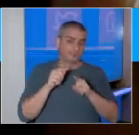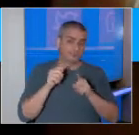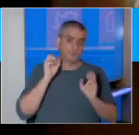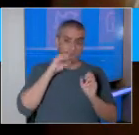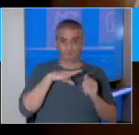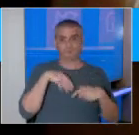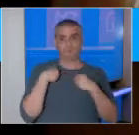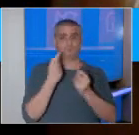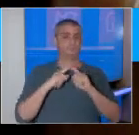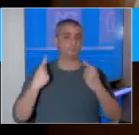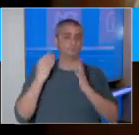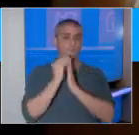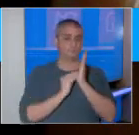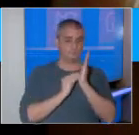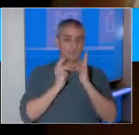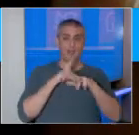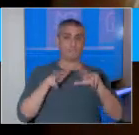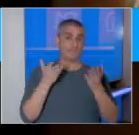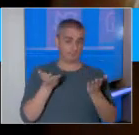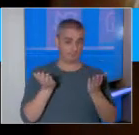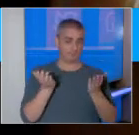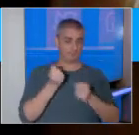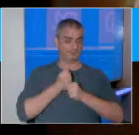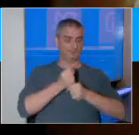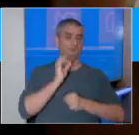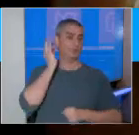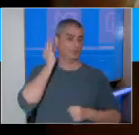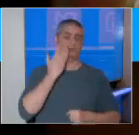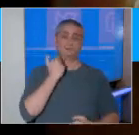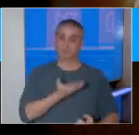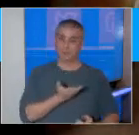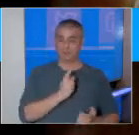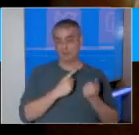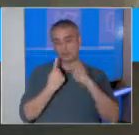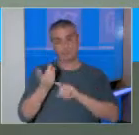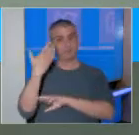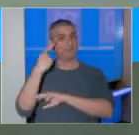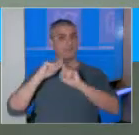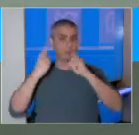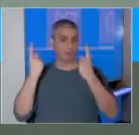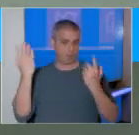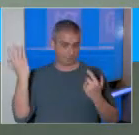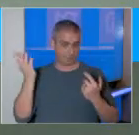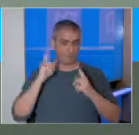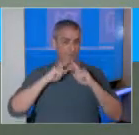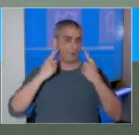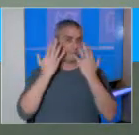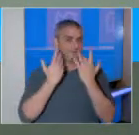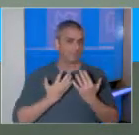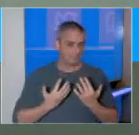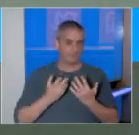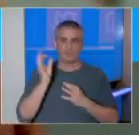שהגיעו ככה ונתנו כל מיני נתונים על מצב הייצוג של נשים בישראל לעומת מדינות אחרות וכל מיני